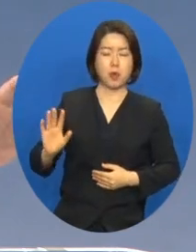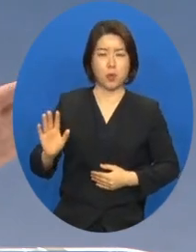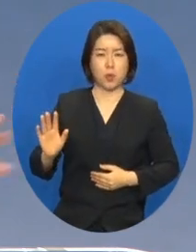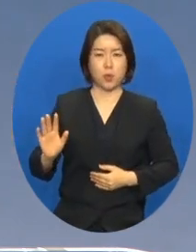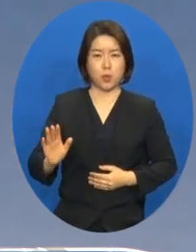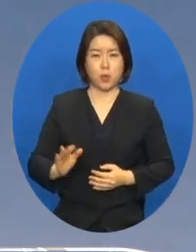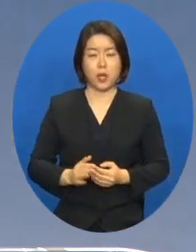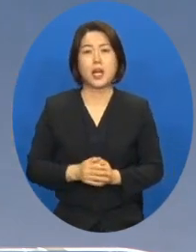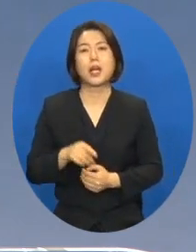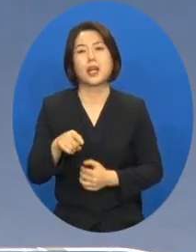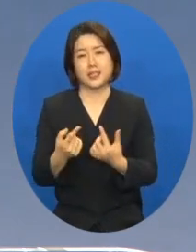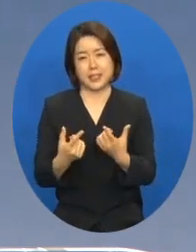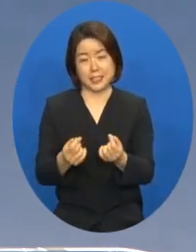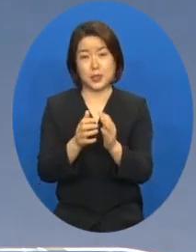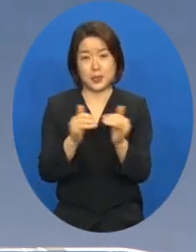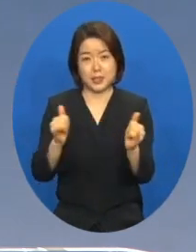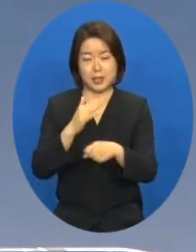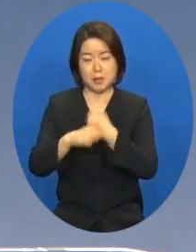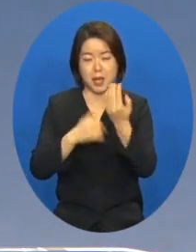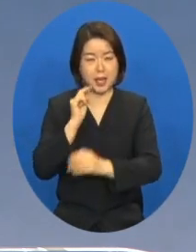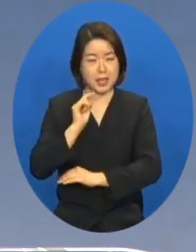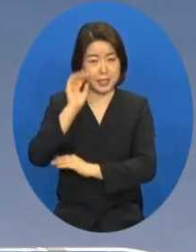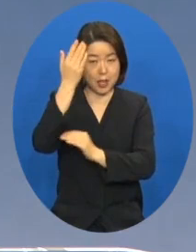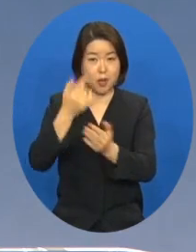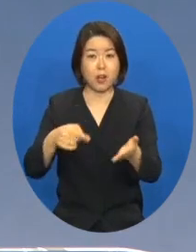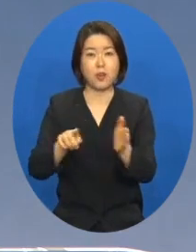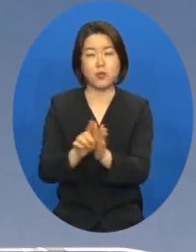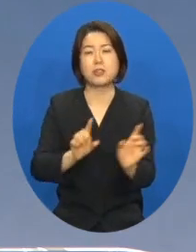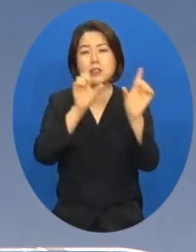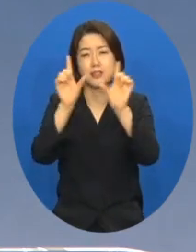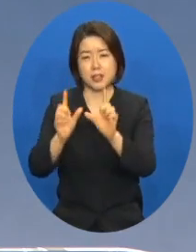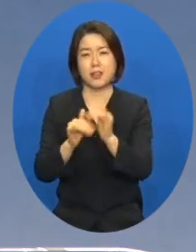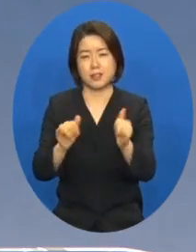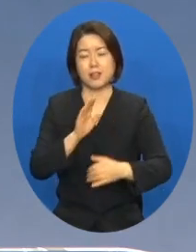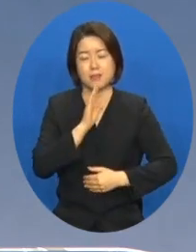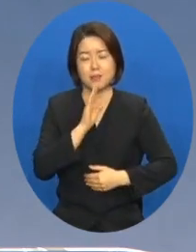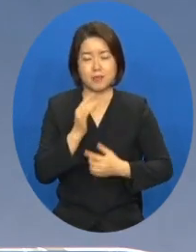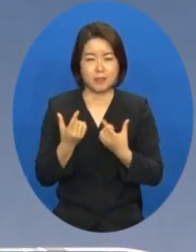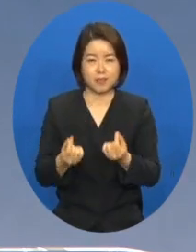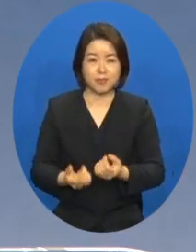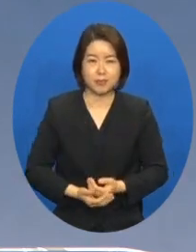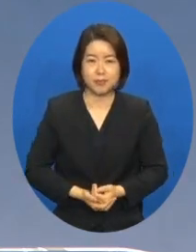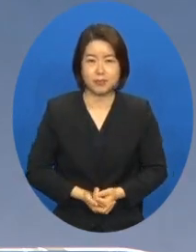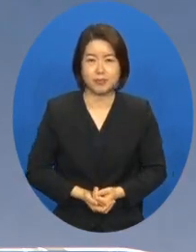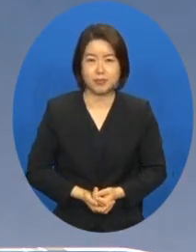먹겠습니다. 이런 사람은 하나님의 영광을 위해서 사는 사람이라는 겁니다.